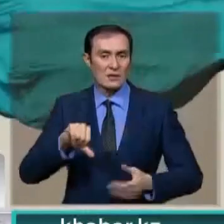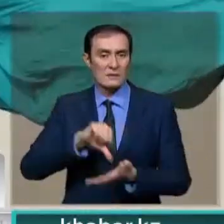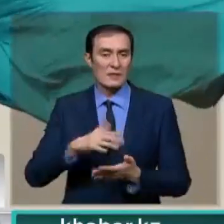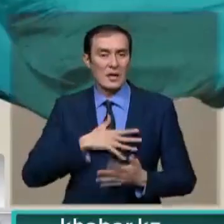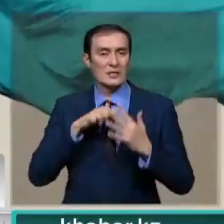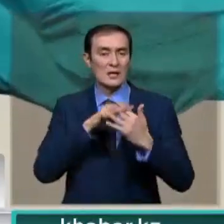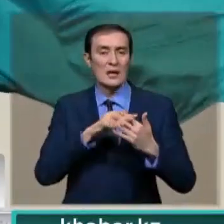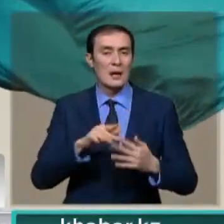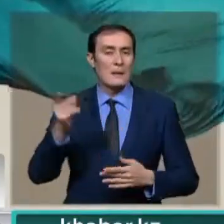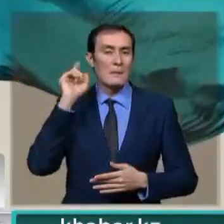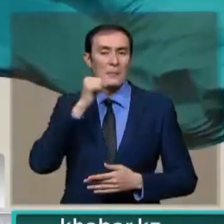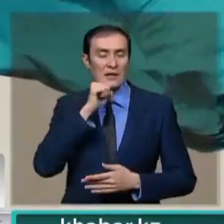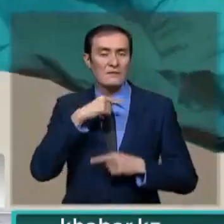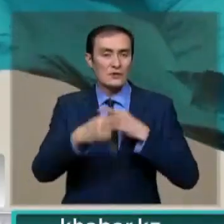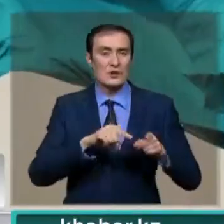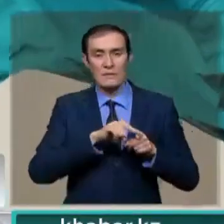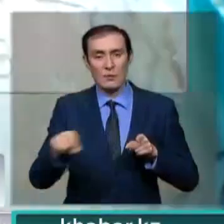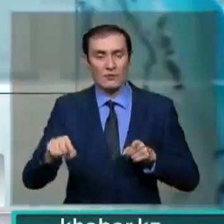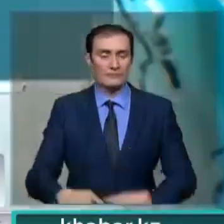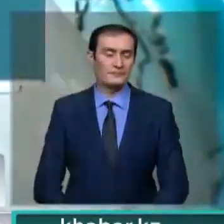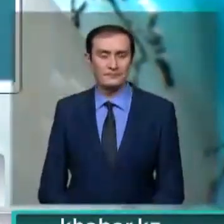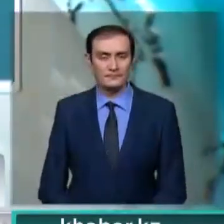прадеды на протяжении веков и